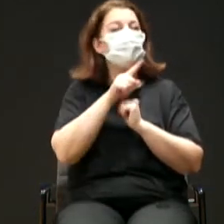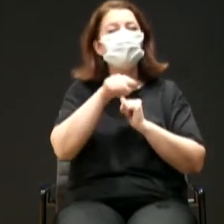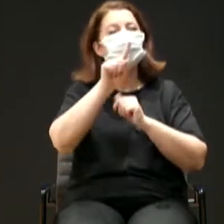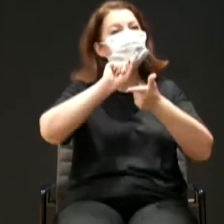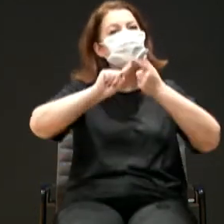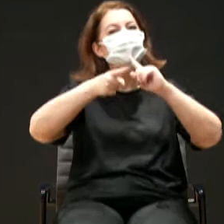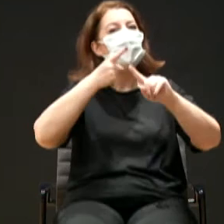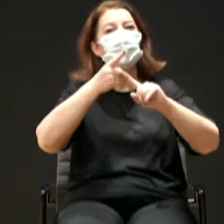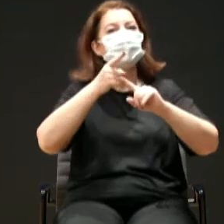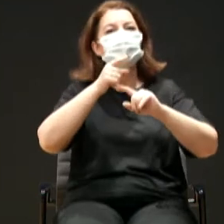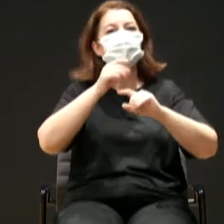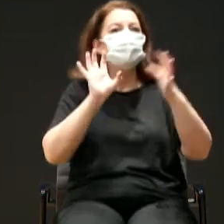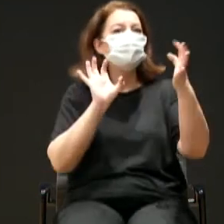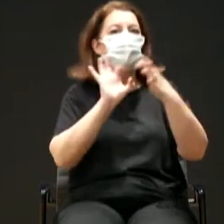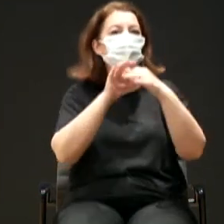siyasi ayağını hala bulamadık.